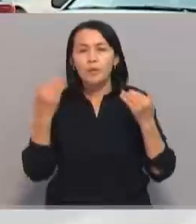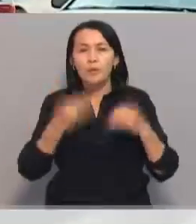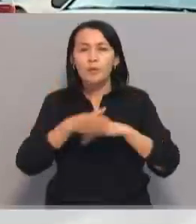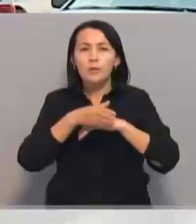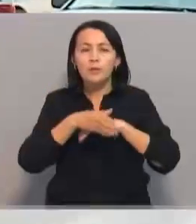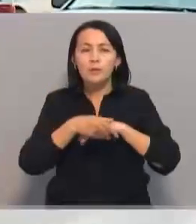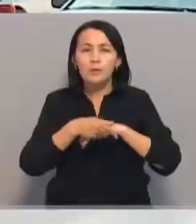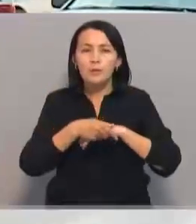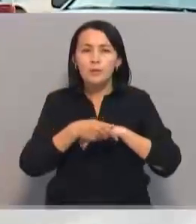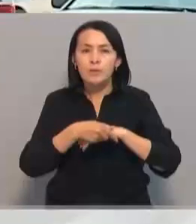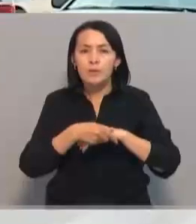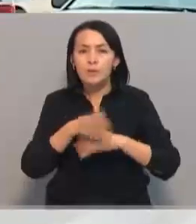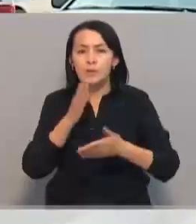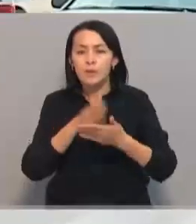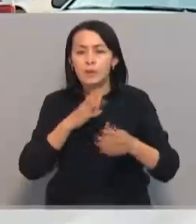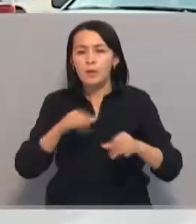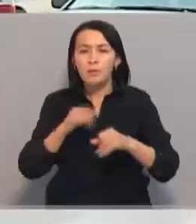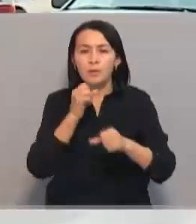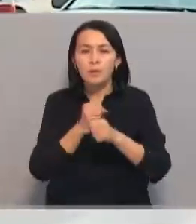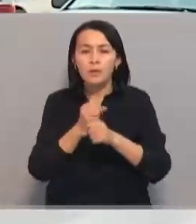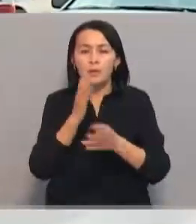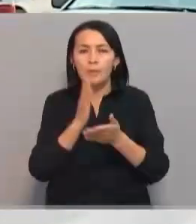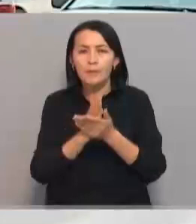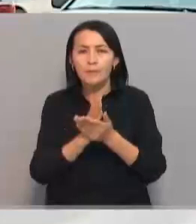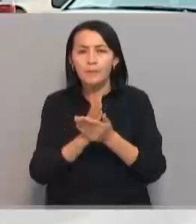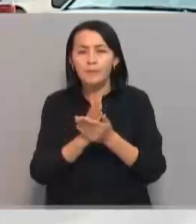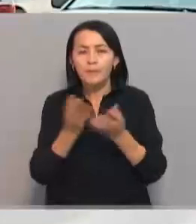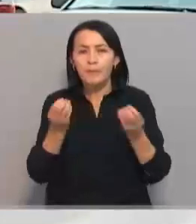сыбайлас жемқорлық қылмыс жасағандар отыр.